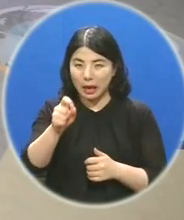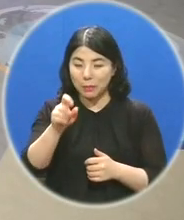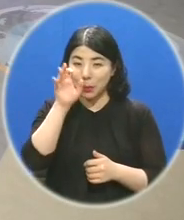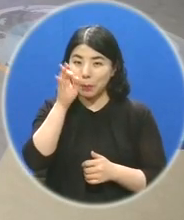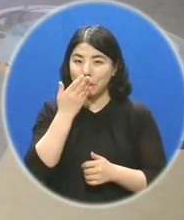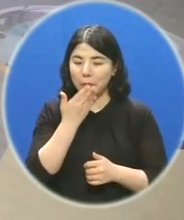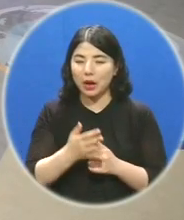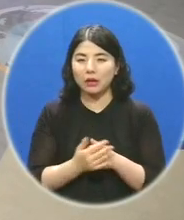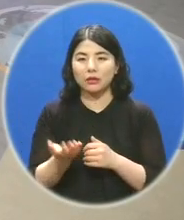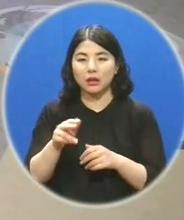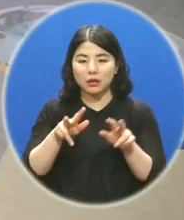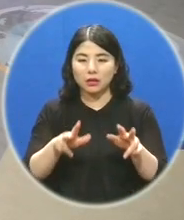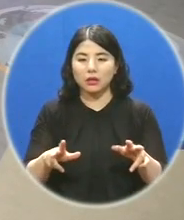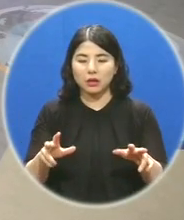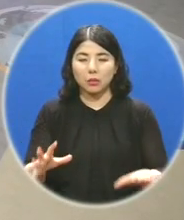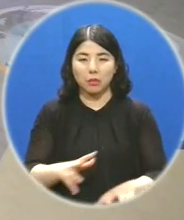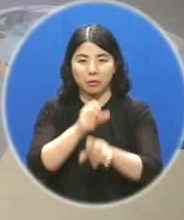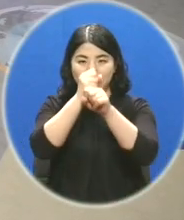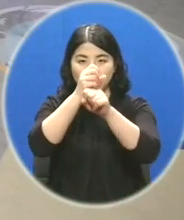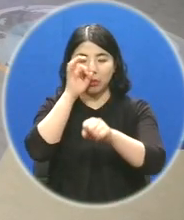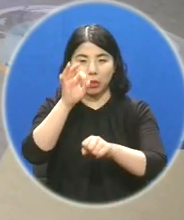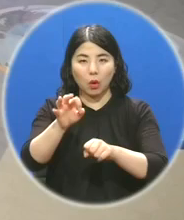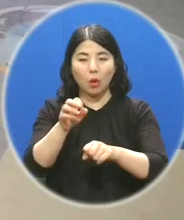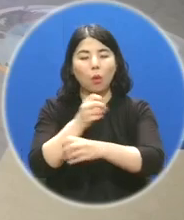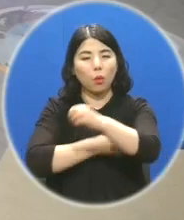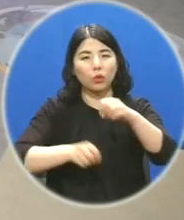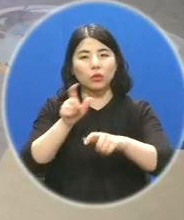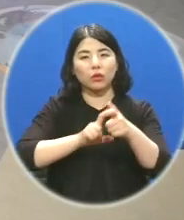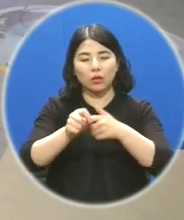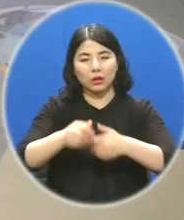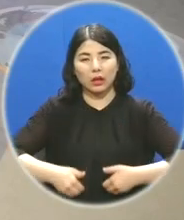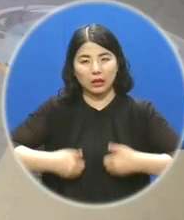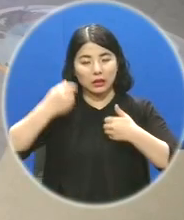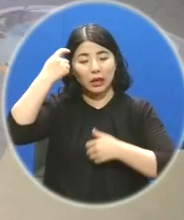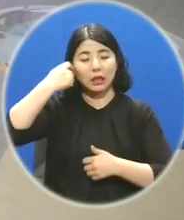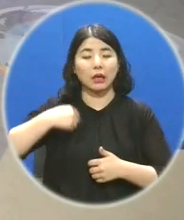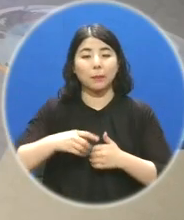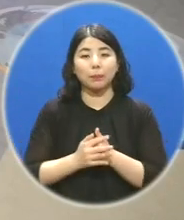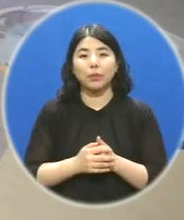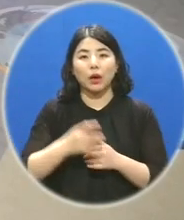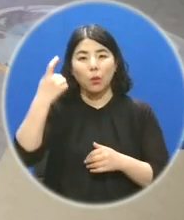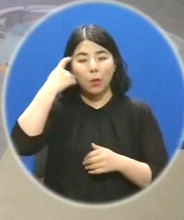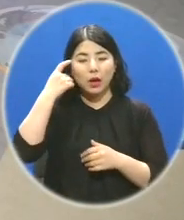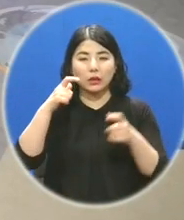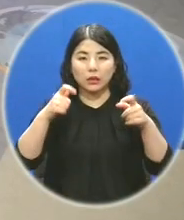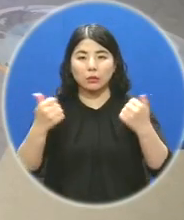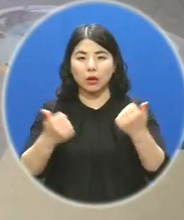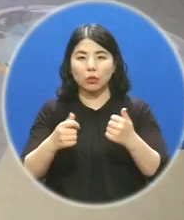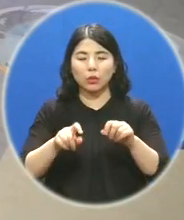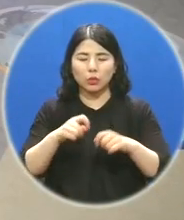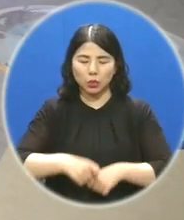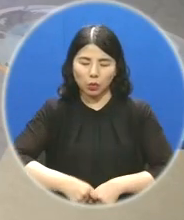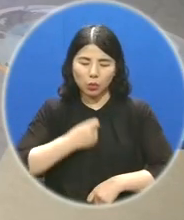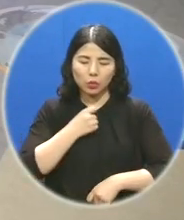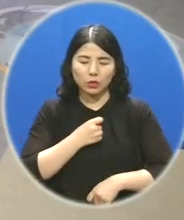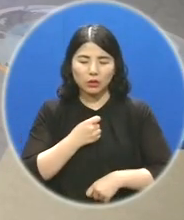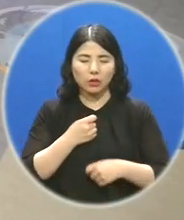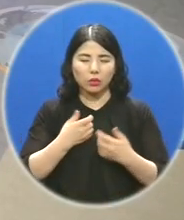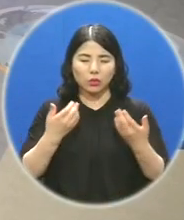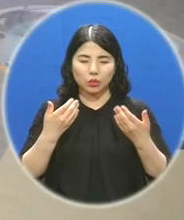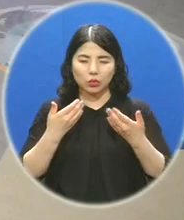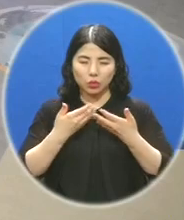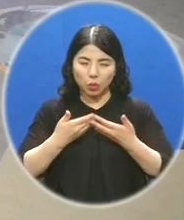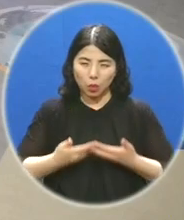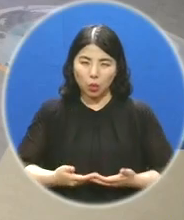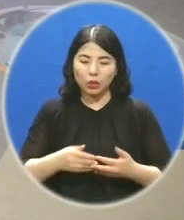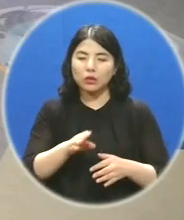있는데, 지금 이제 내용을 종합해보니까 오히려 따뜻한 느낌이 들어요. 왜냐하면, 지방의회가 사실 너무 조용하고, 정말